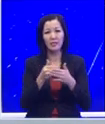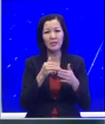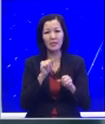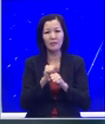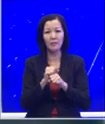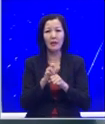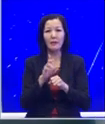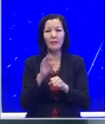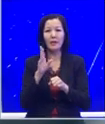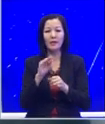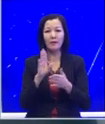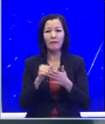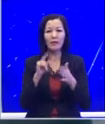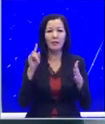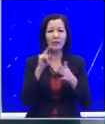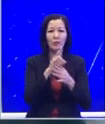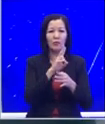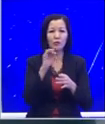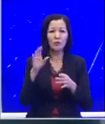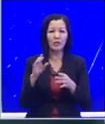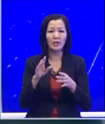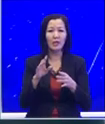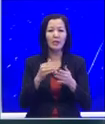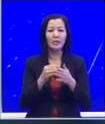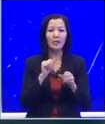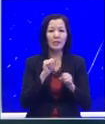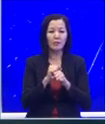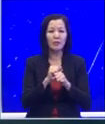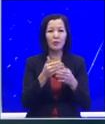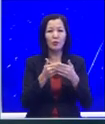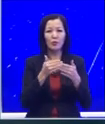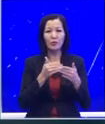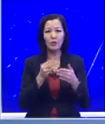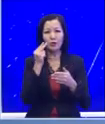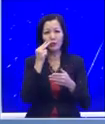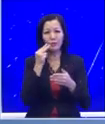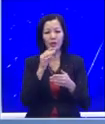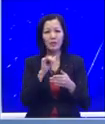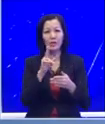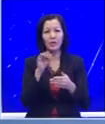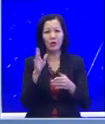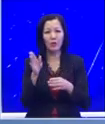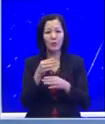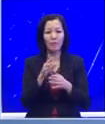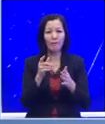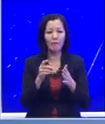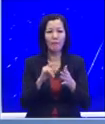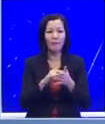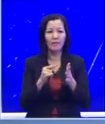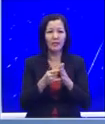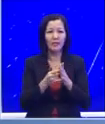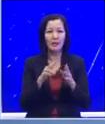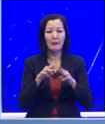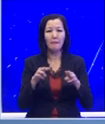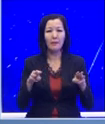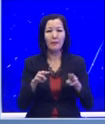Бек Эйр. В основном это вылеты из Алматы и Нур-Султана. Среди отмененных полеты в Шымкент, Актау, Уральск и Павлодар. В Министерстве